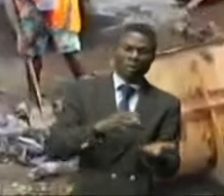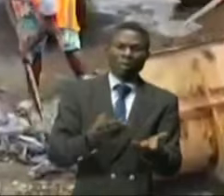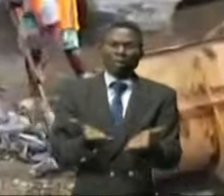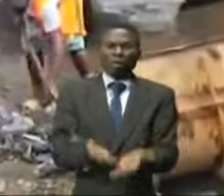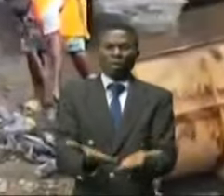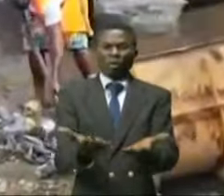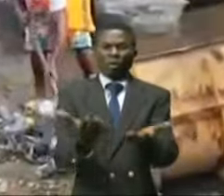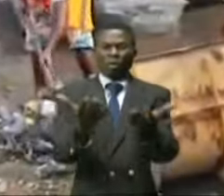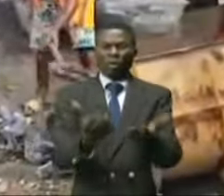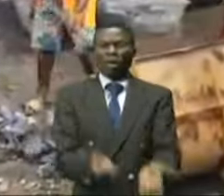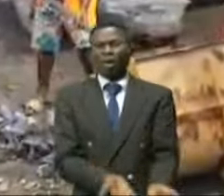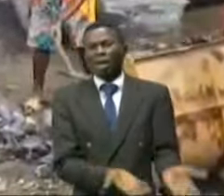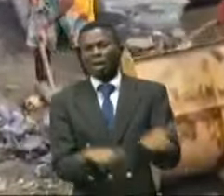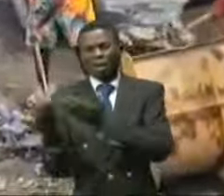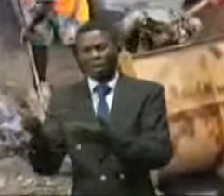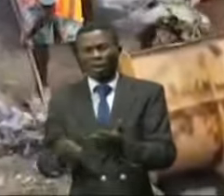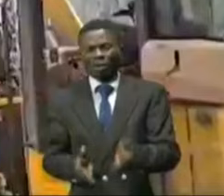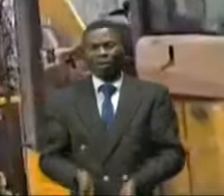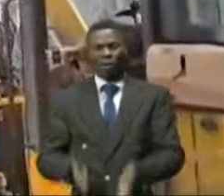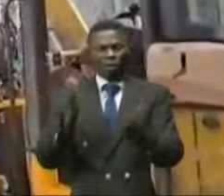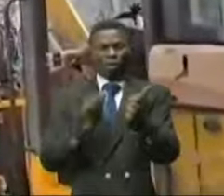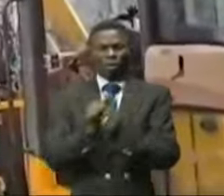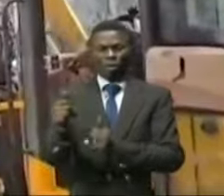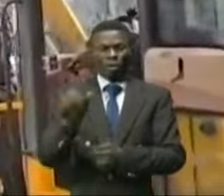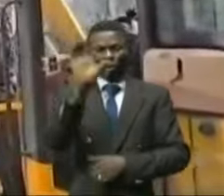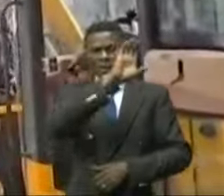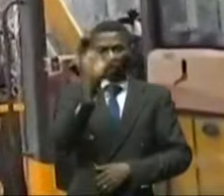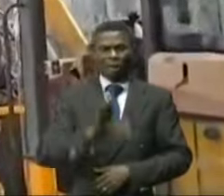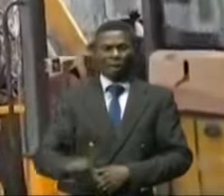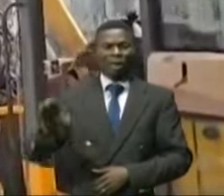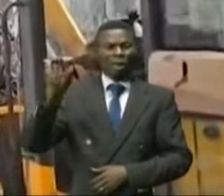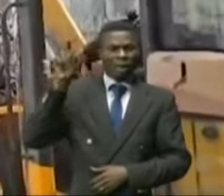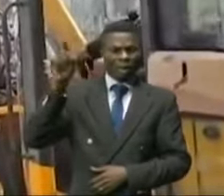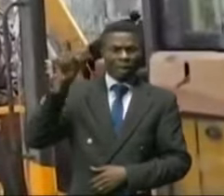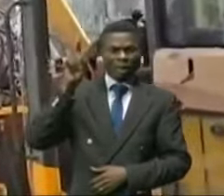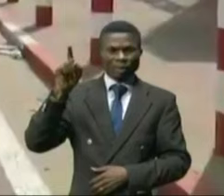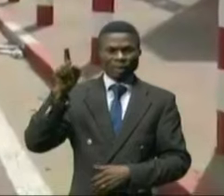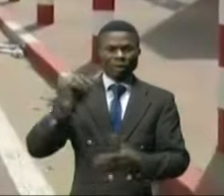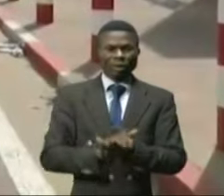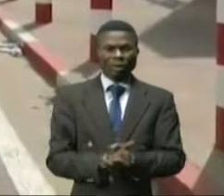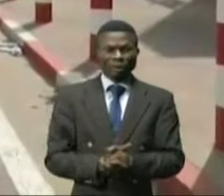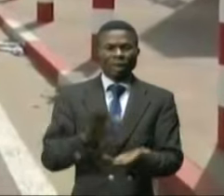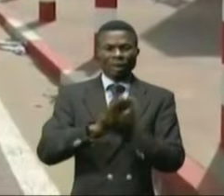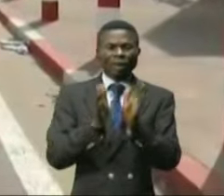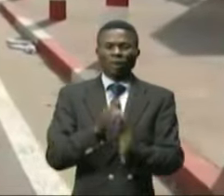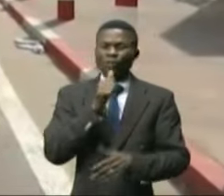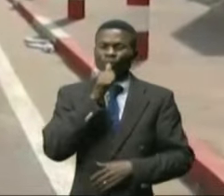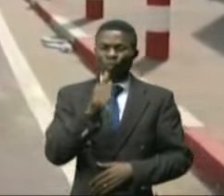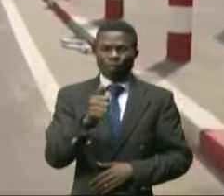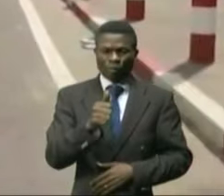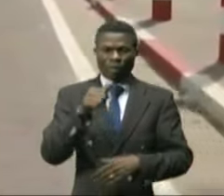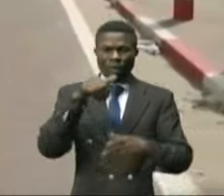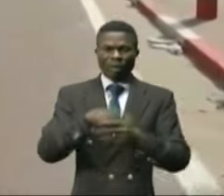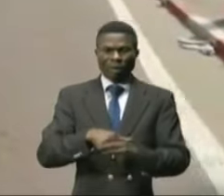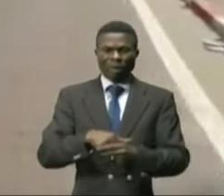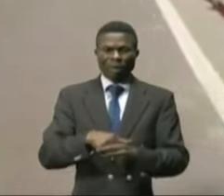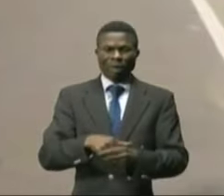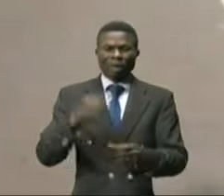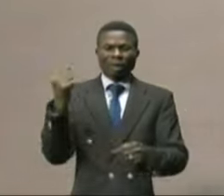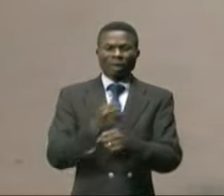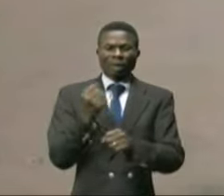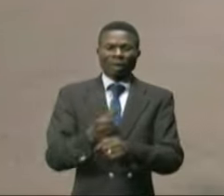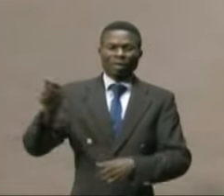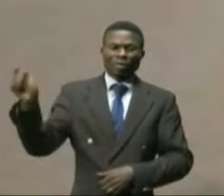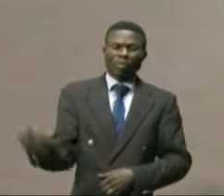tractopelles pour déblayer les passages. La commune de Ngalema arbore sa plus belle robe à travers une vaste